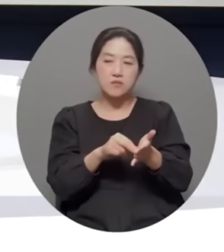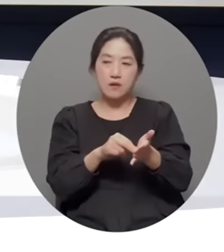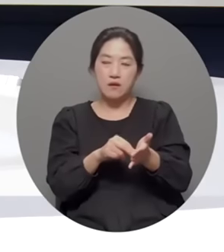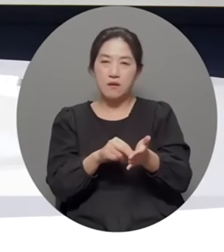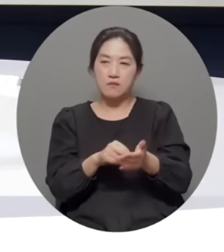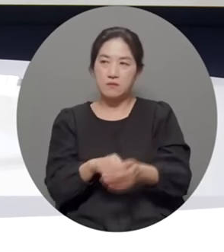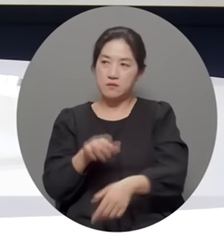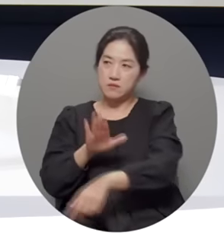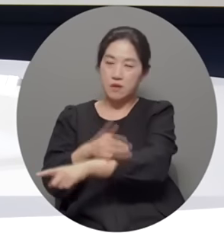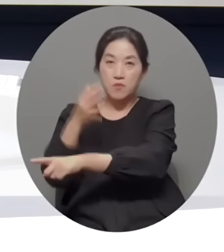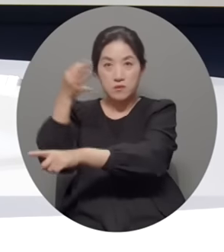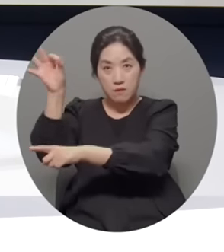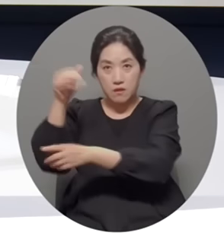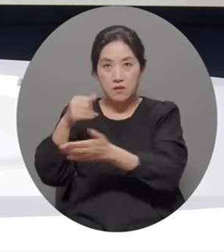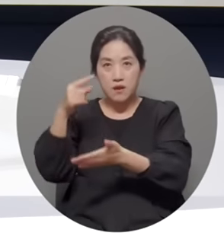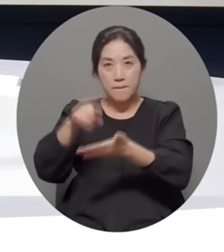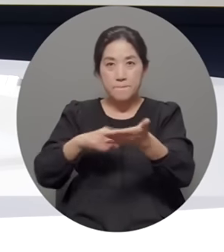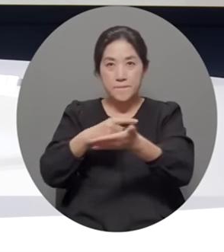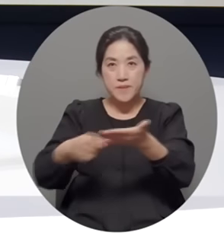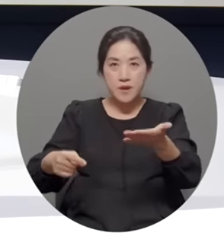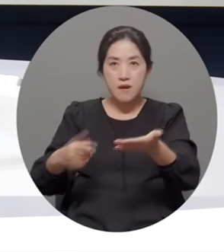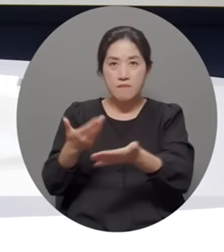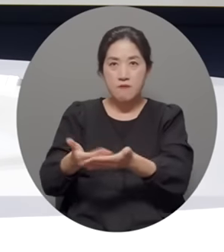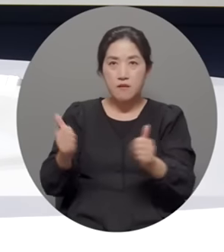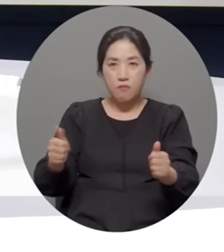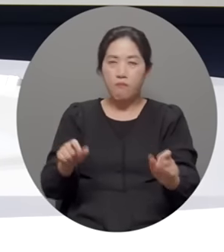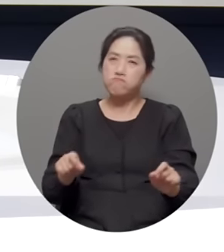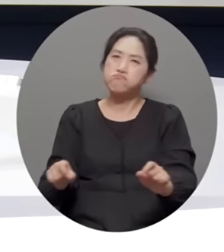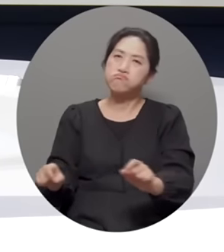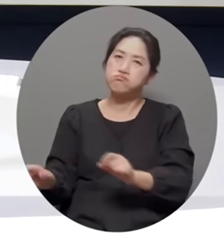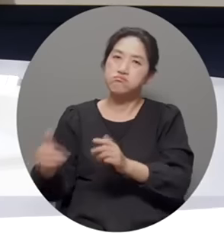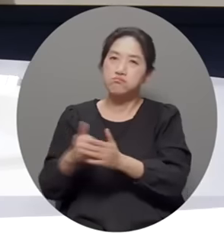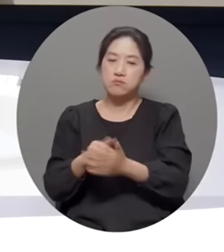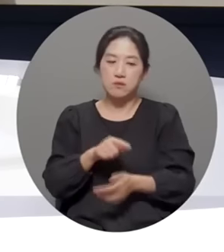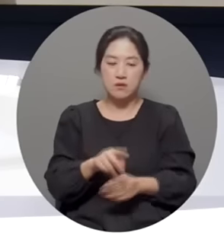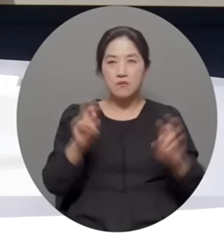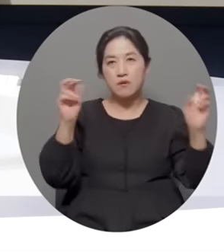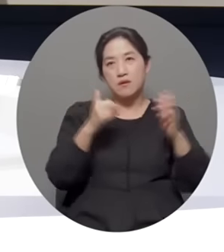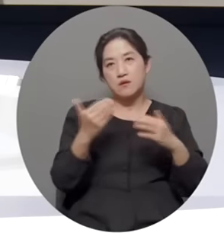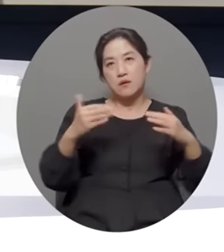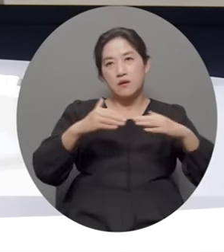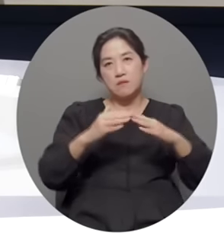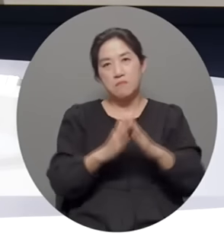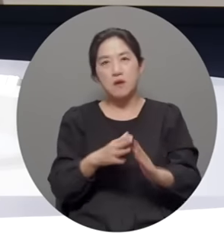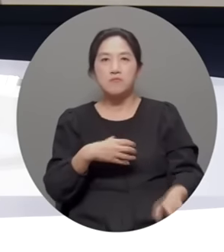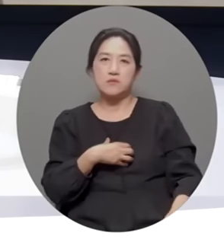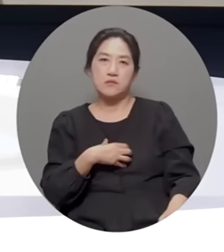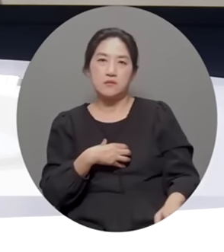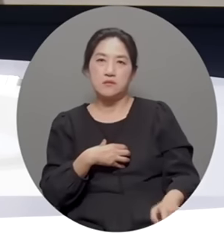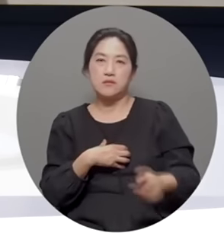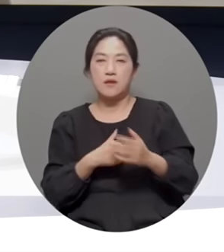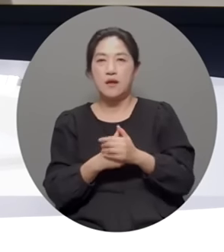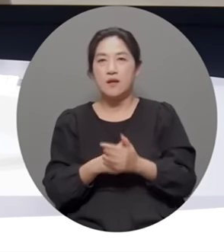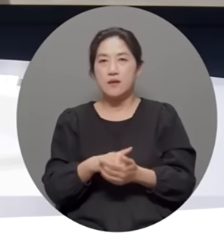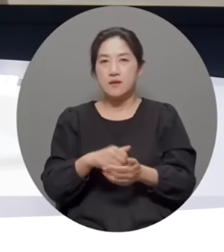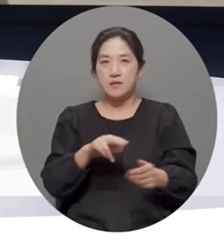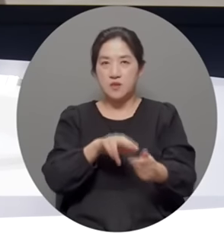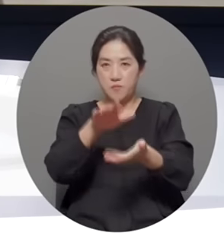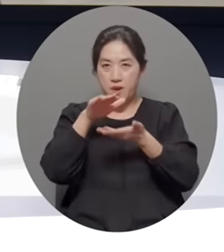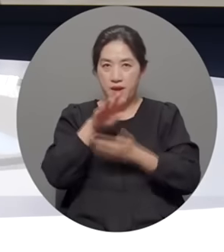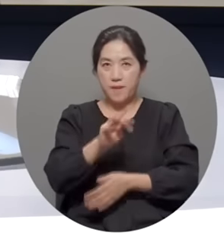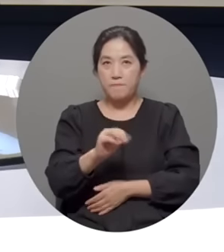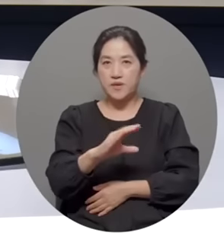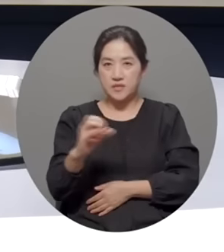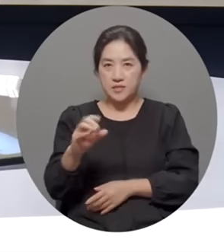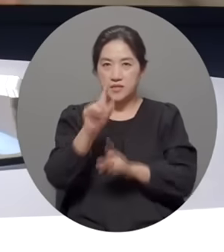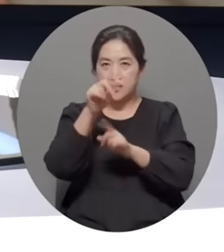인정받았지만 피해보상 소송이 지지부진하게 이어지면서 이 업체는 문을 닫을 위기에 처했습니다. 제보는 MBC